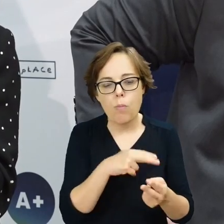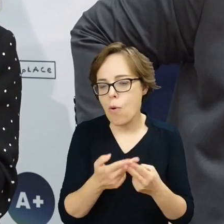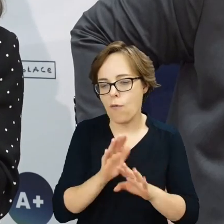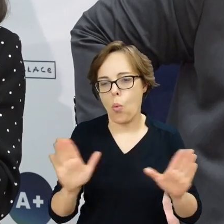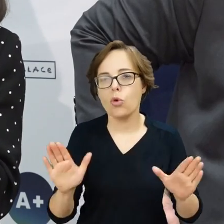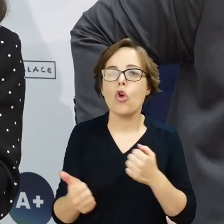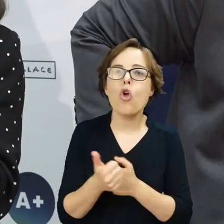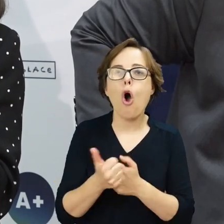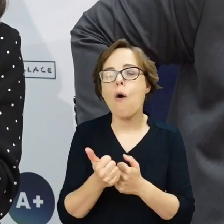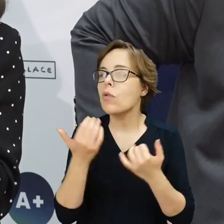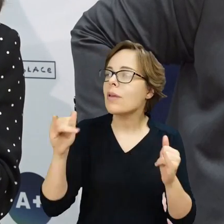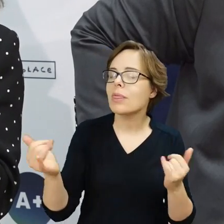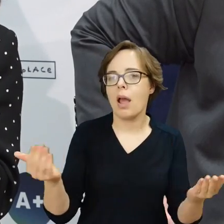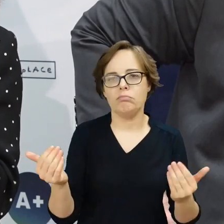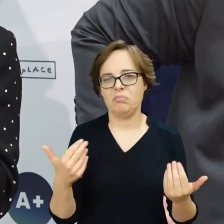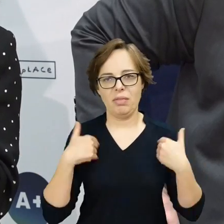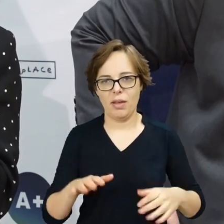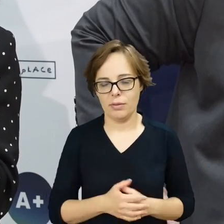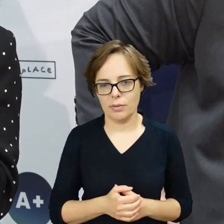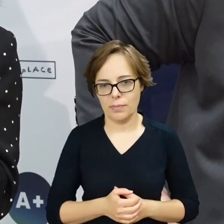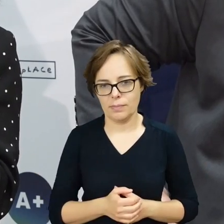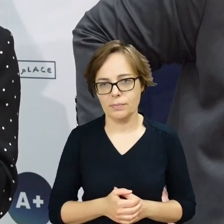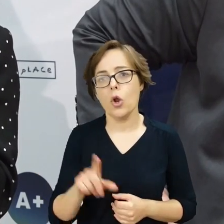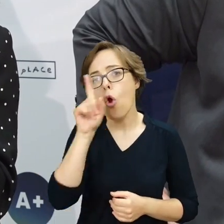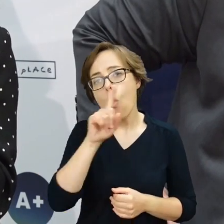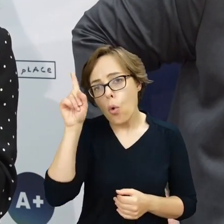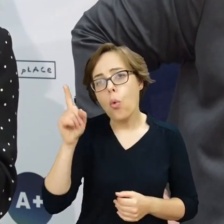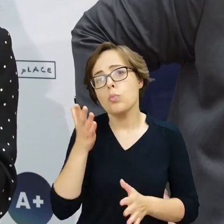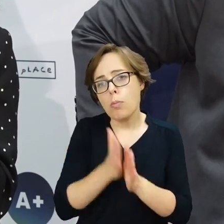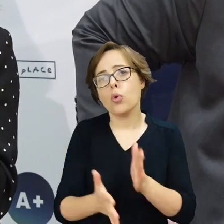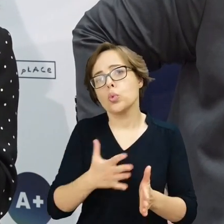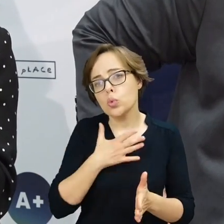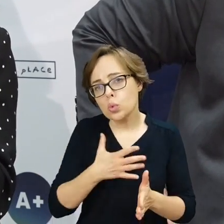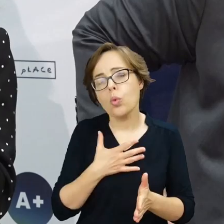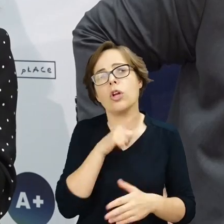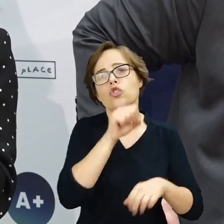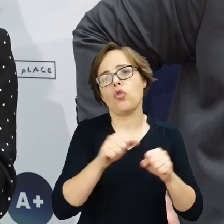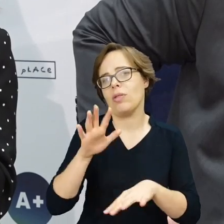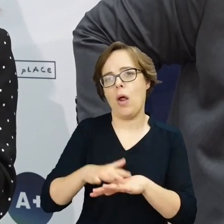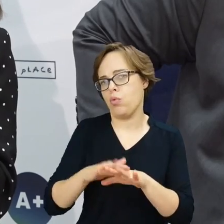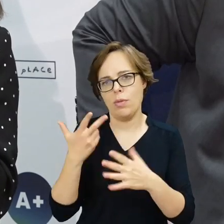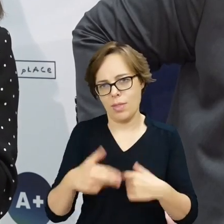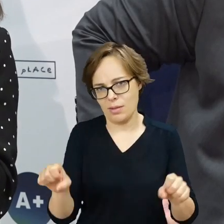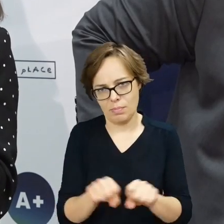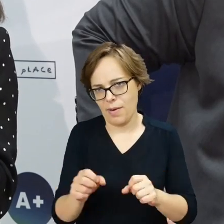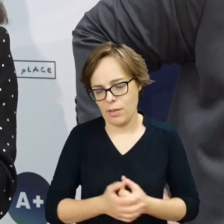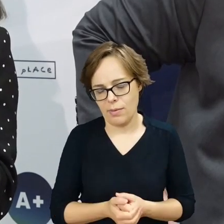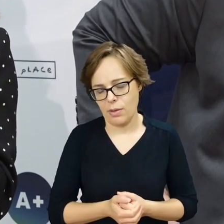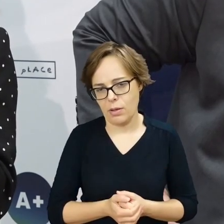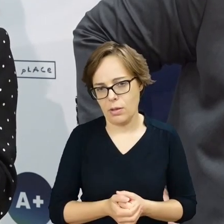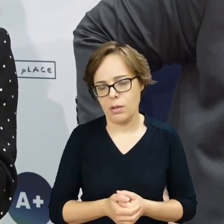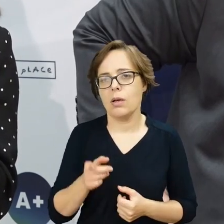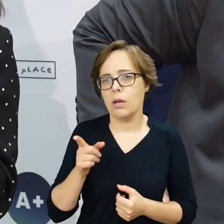argumentu, ale po prostu ludzie czują się niesprawiedliwie. Czują, że w wielu sytuacjach sąd